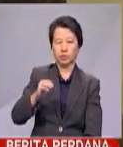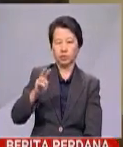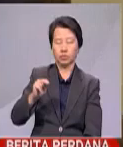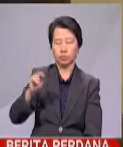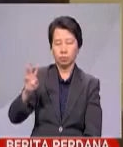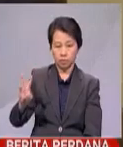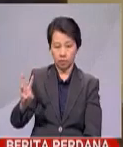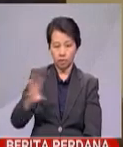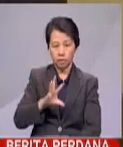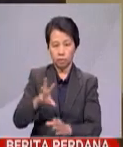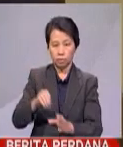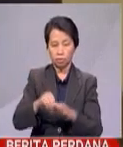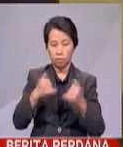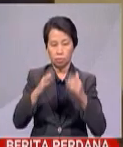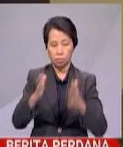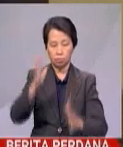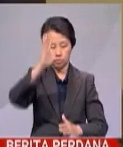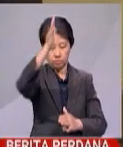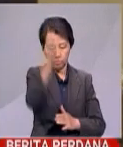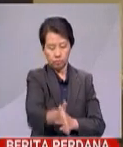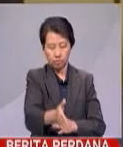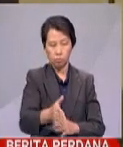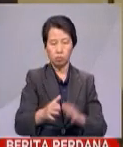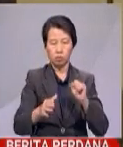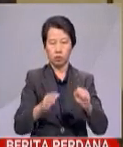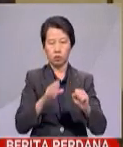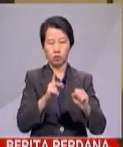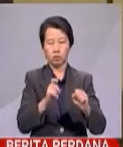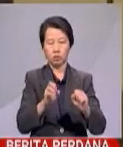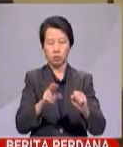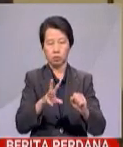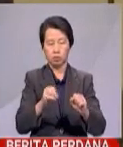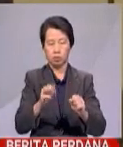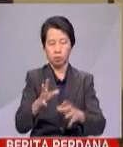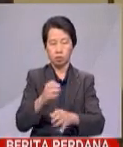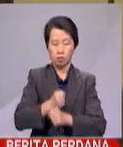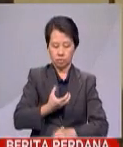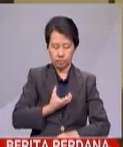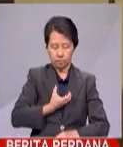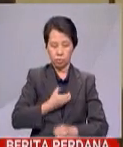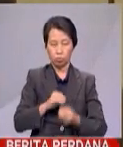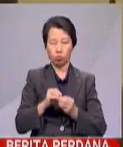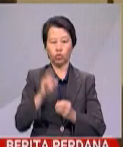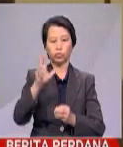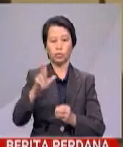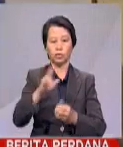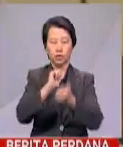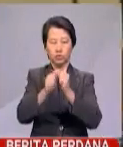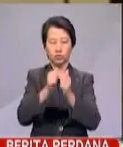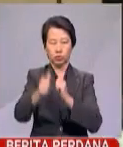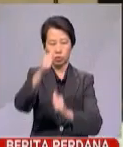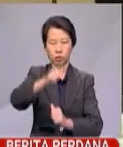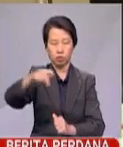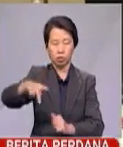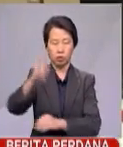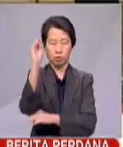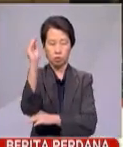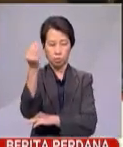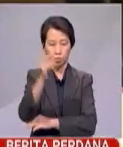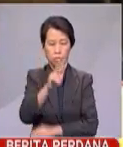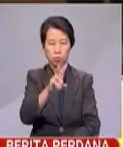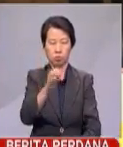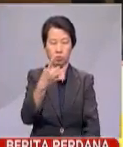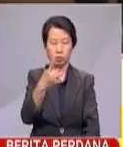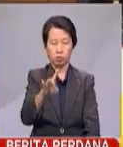Wilayah termasuk atlet karate negara S. Prem Kumar yang menyumbang pingat gangsa Sukan Asia Jakarta Palembang